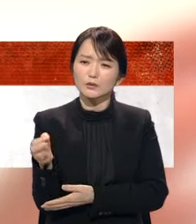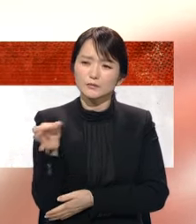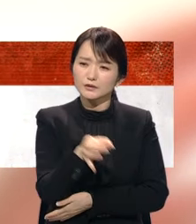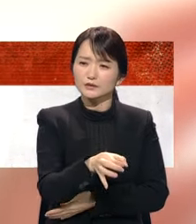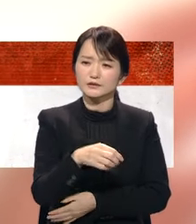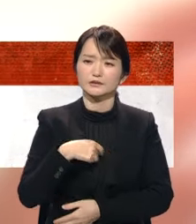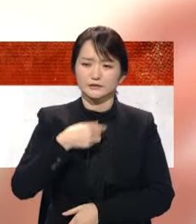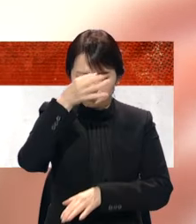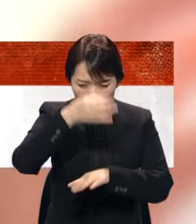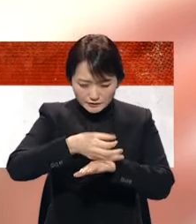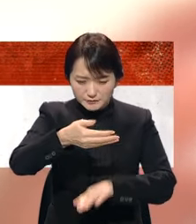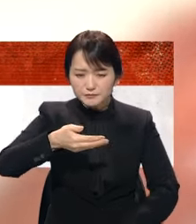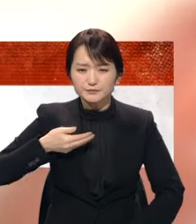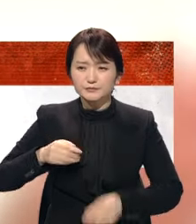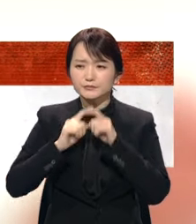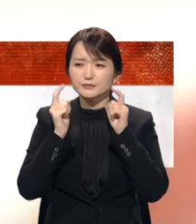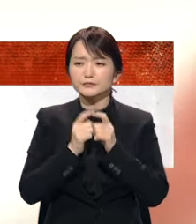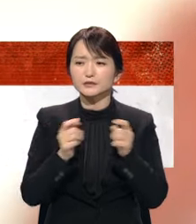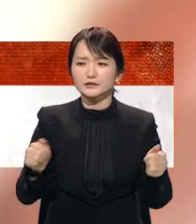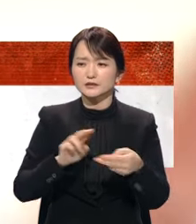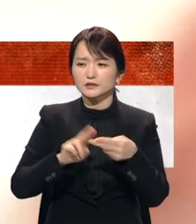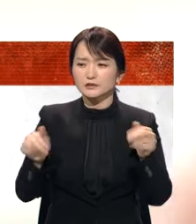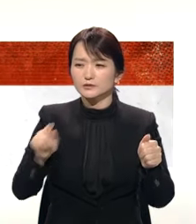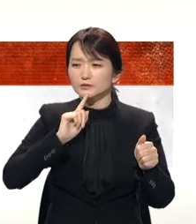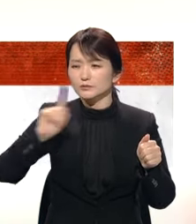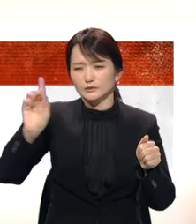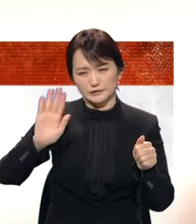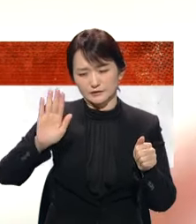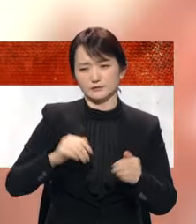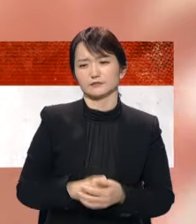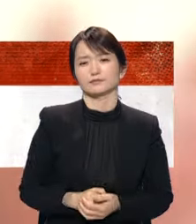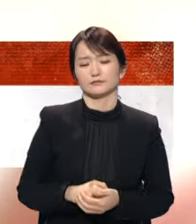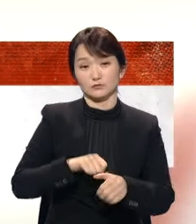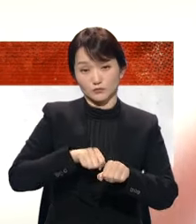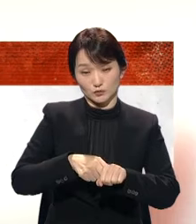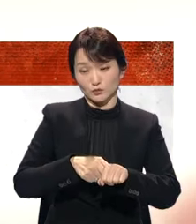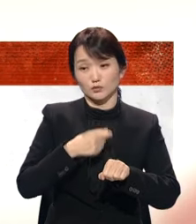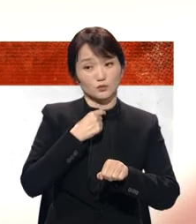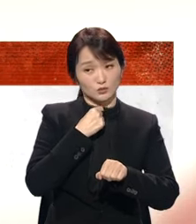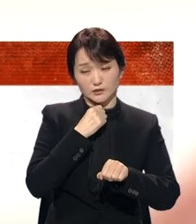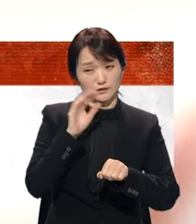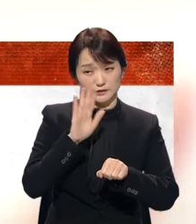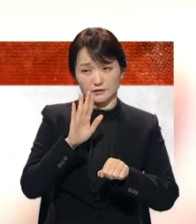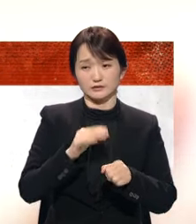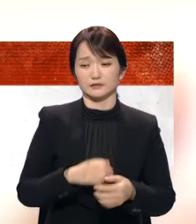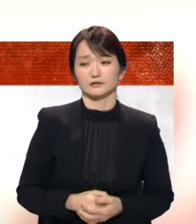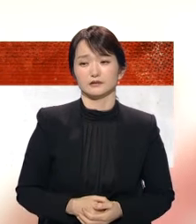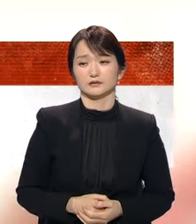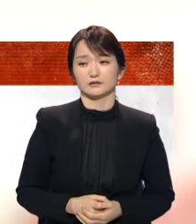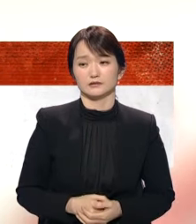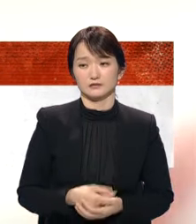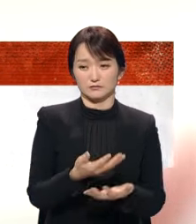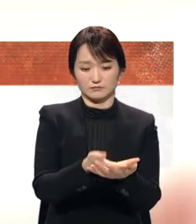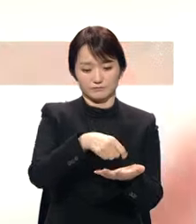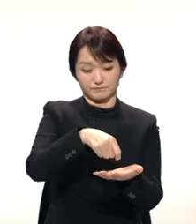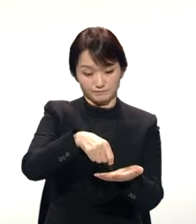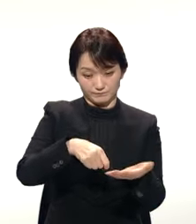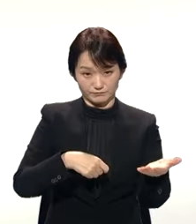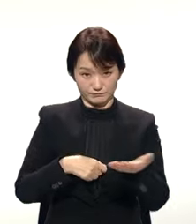자기는 사과를 받았으니 뭐 민형사상 소송을 더 이상 하지 않겠다. 그리고 처벌을 뭐 처벌 불원한다. 이거를 이제 사인을